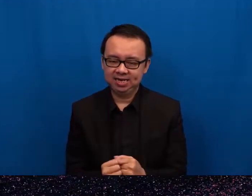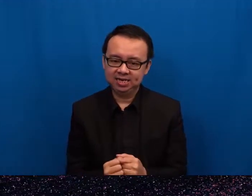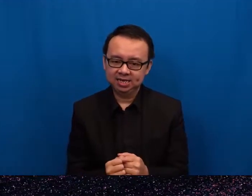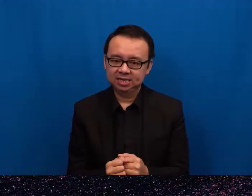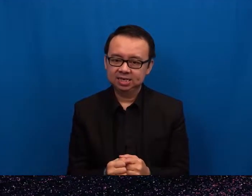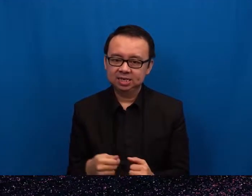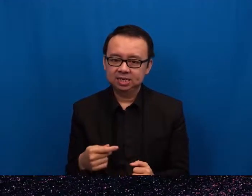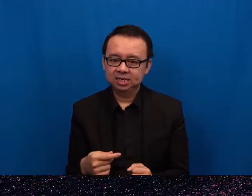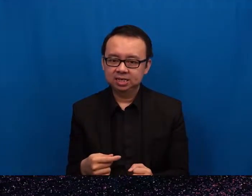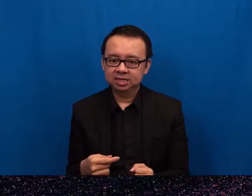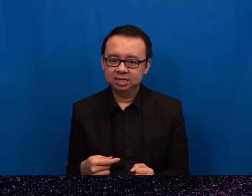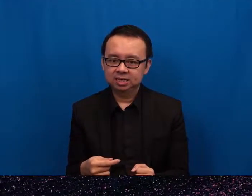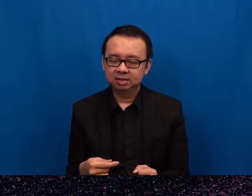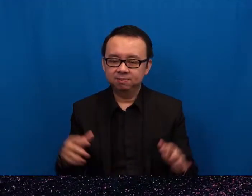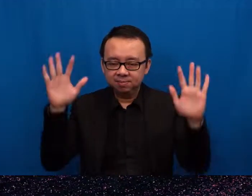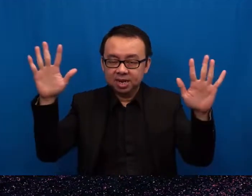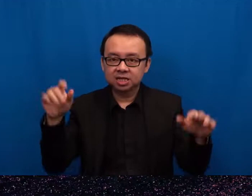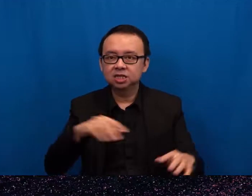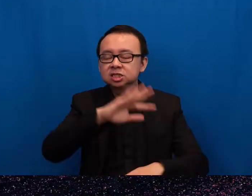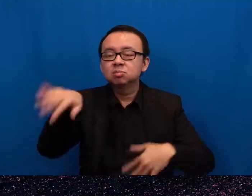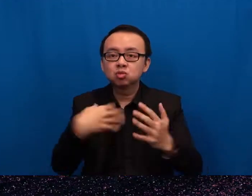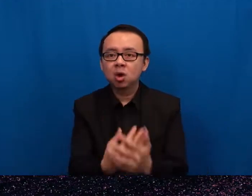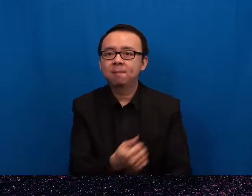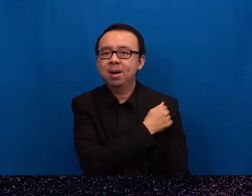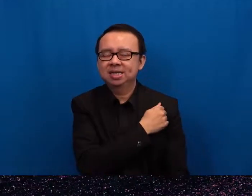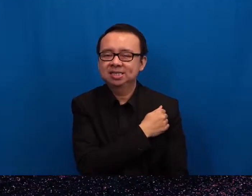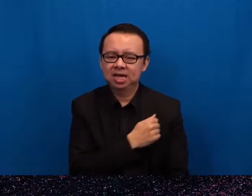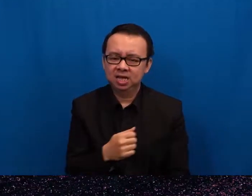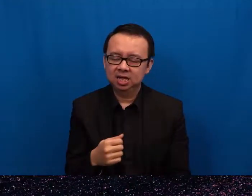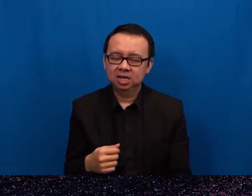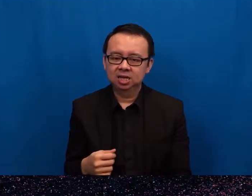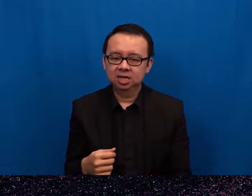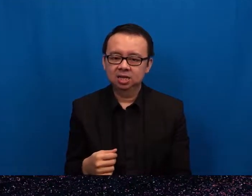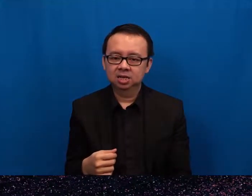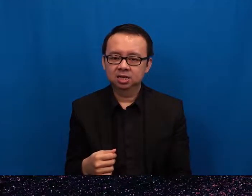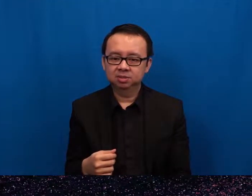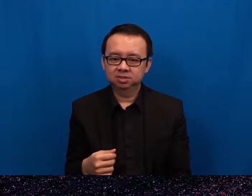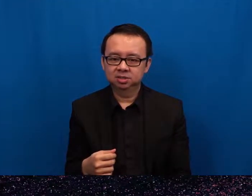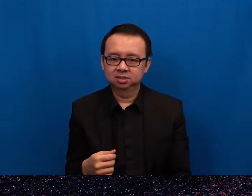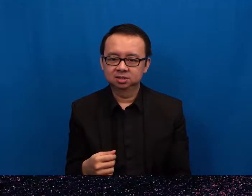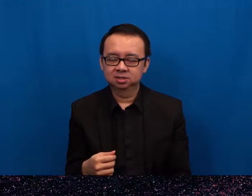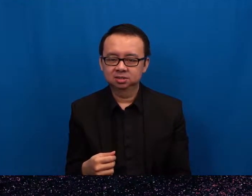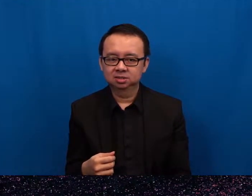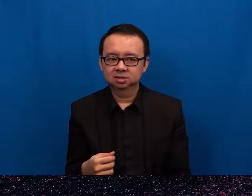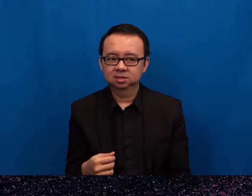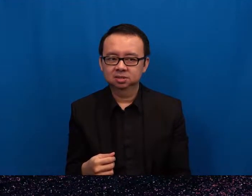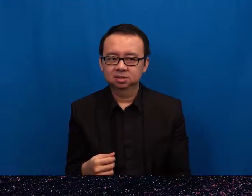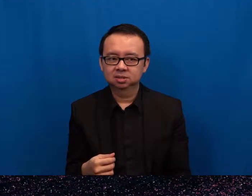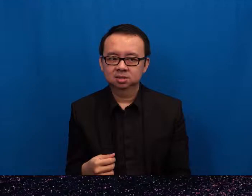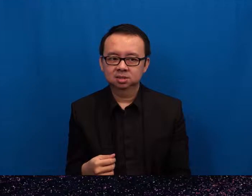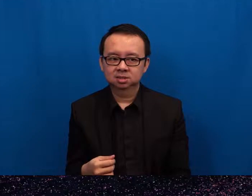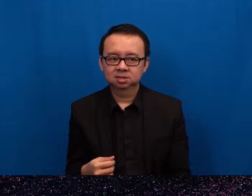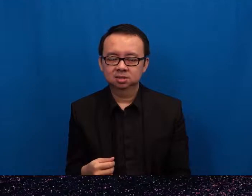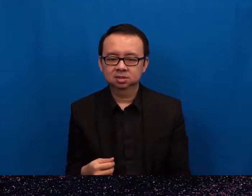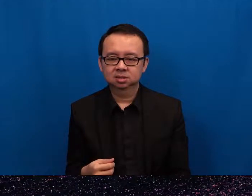country. Indonesians for the nations. Kami cetuskan dengan iman setiap kami punya peran bagi